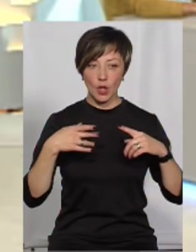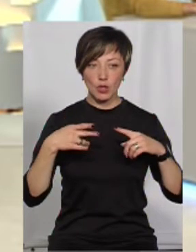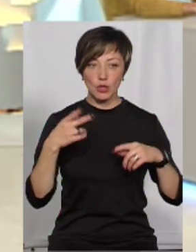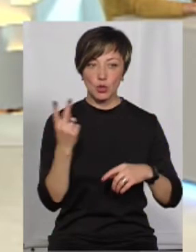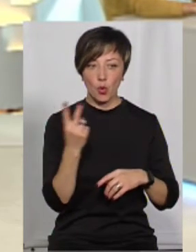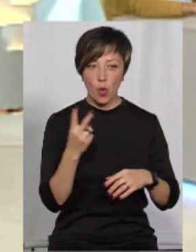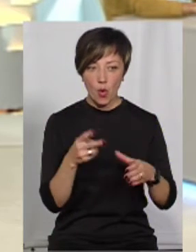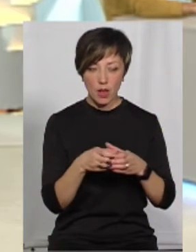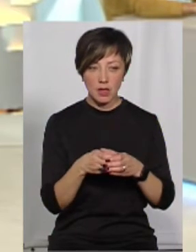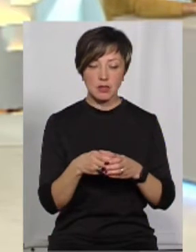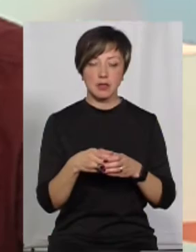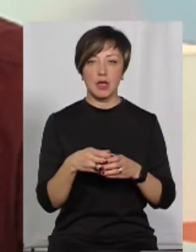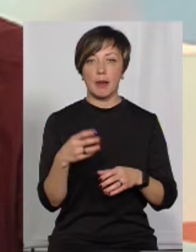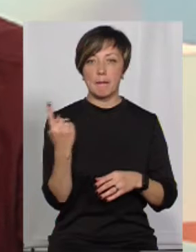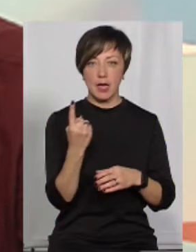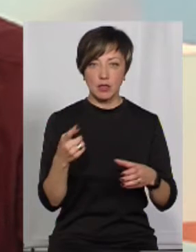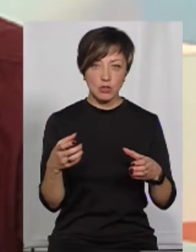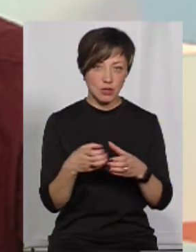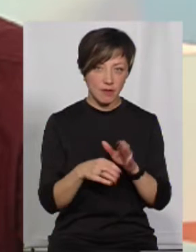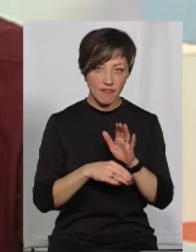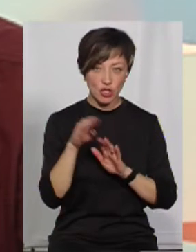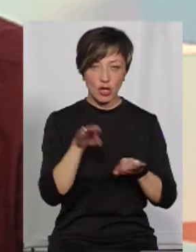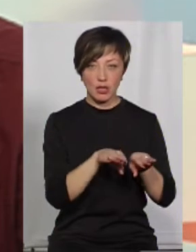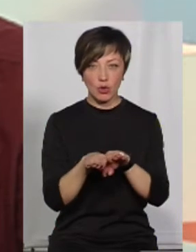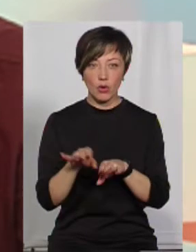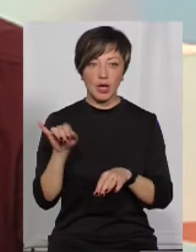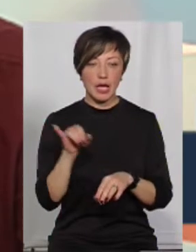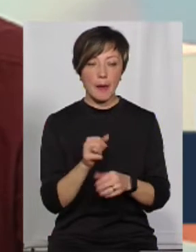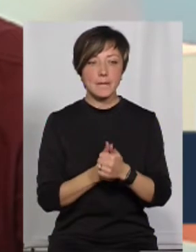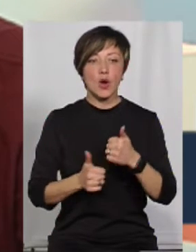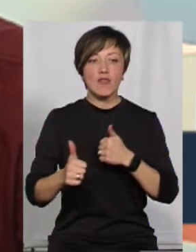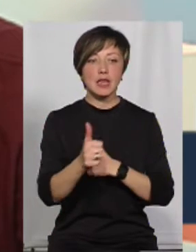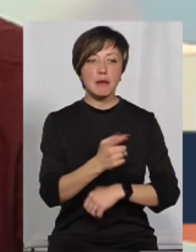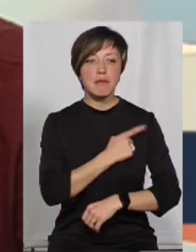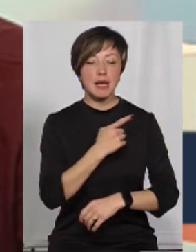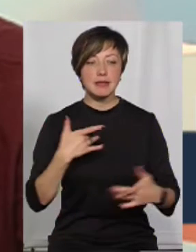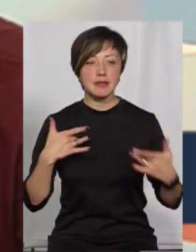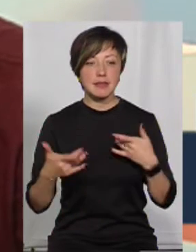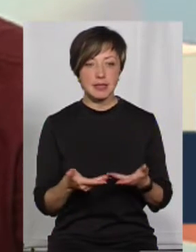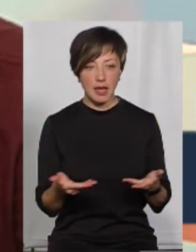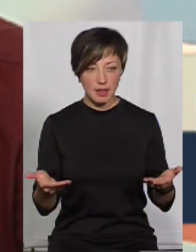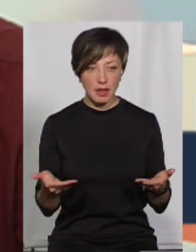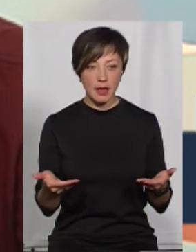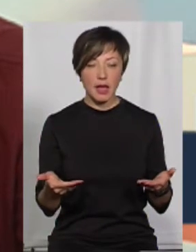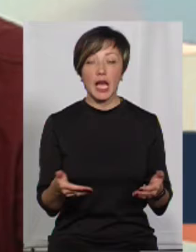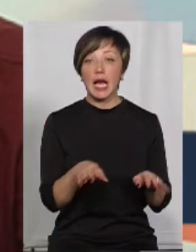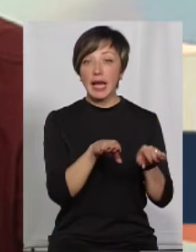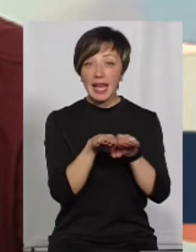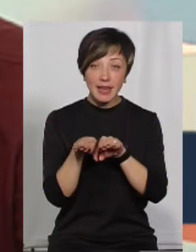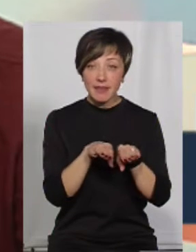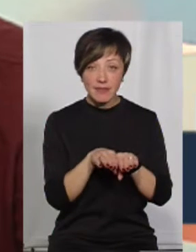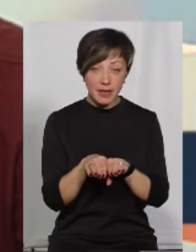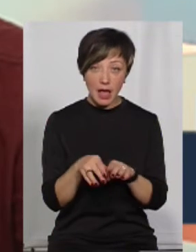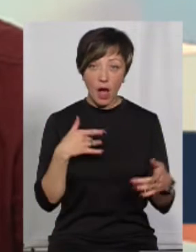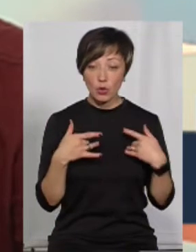другого класу, є актори першокласні, є вищі категорії і провідний майстер сцени. Відповідно, ступінь цього актора